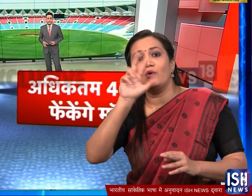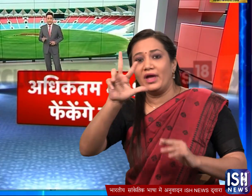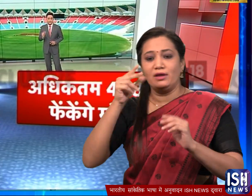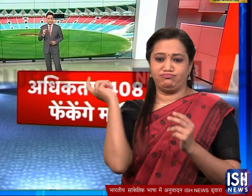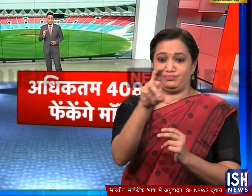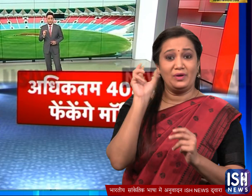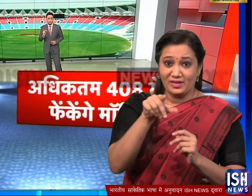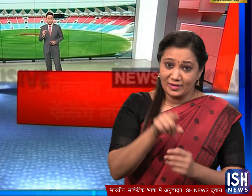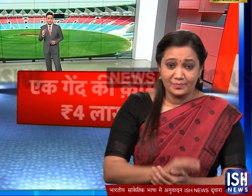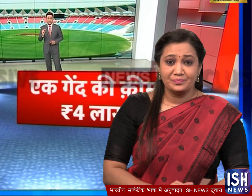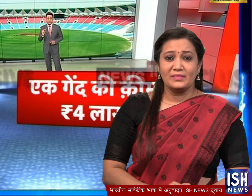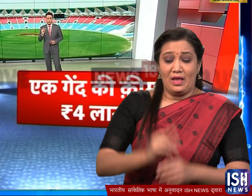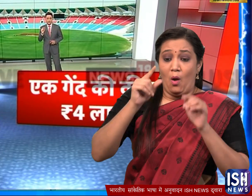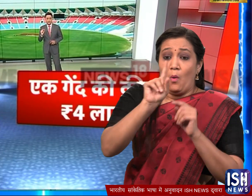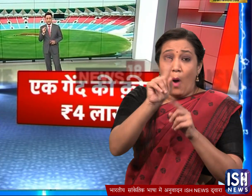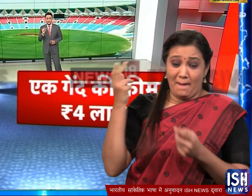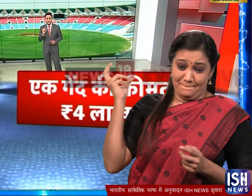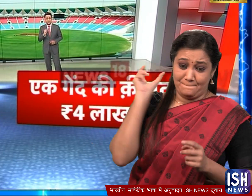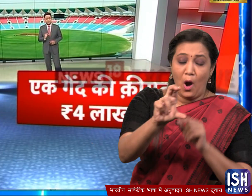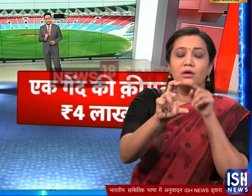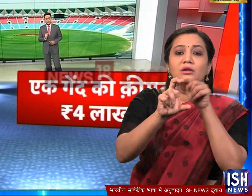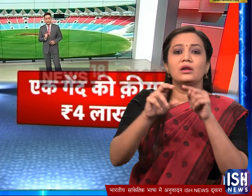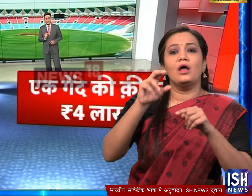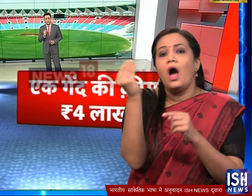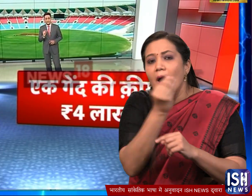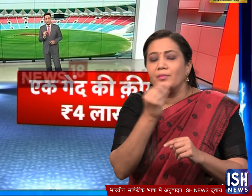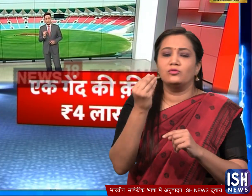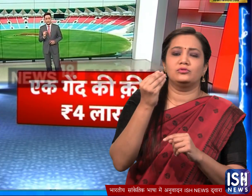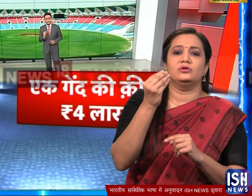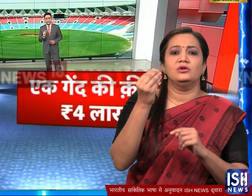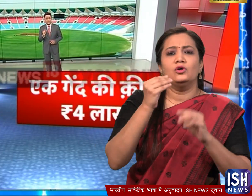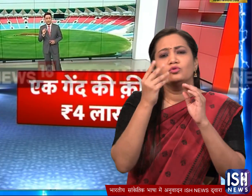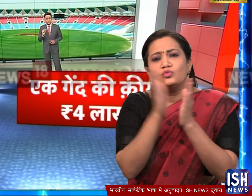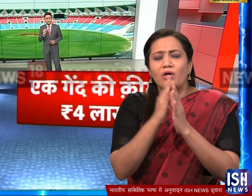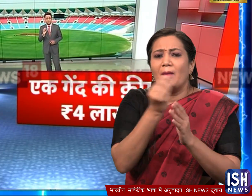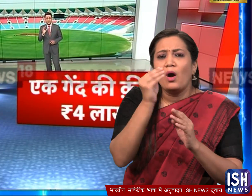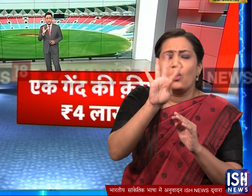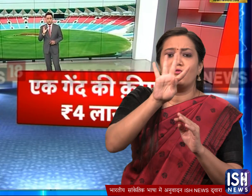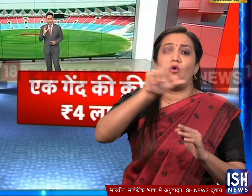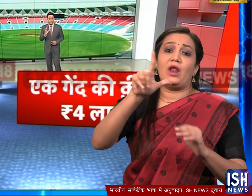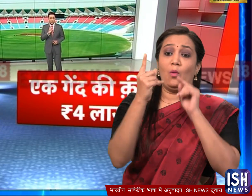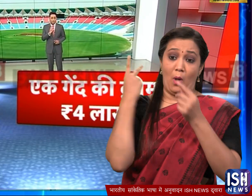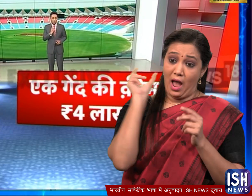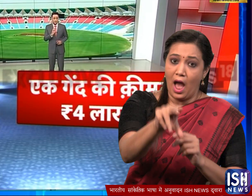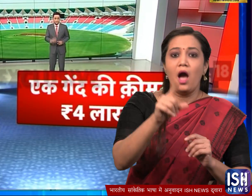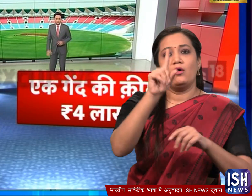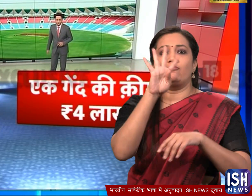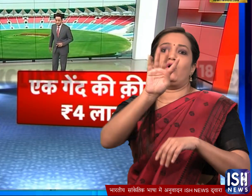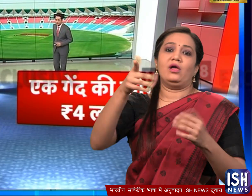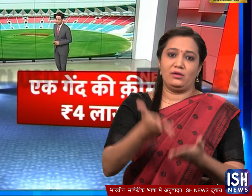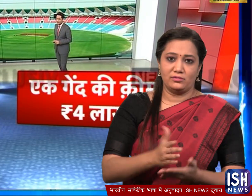फेंकेंगे। इस हिसाब से मॉरिस की डाली हुई हर गेंद की कीमत राजस्थान रॉयल्स के लिए कम से कम 4 लाख रुपए